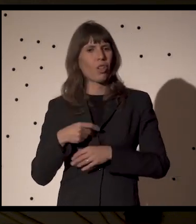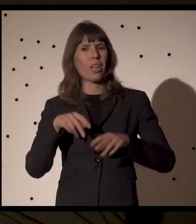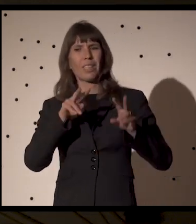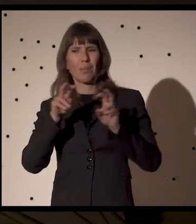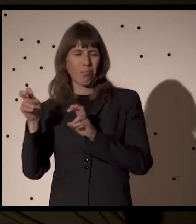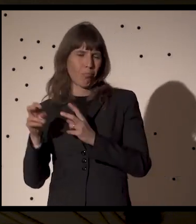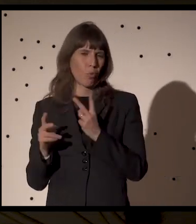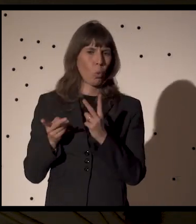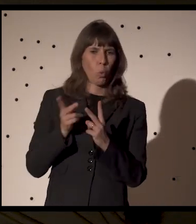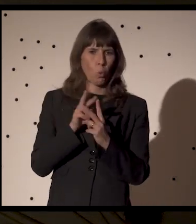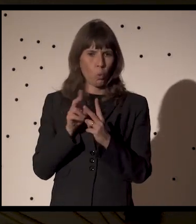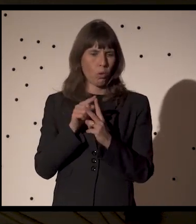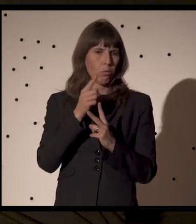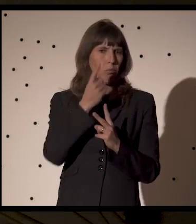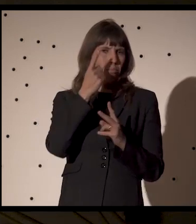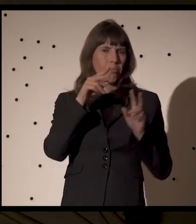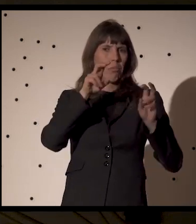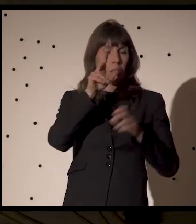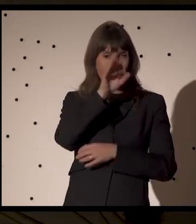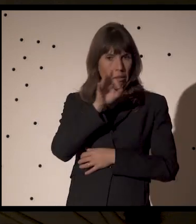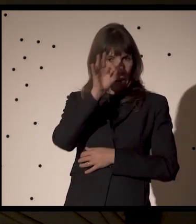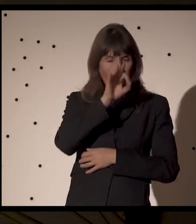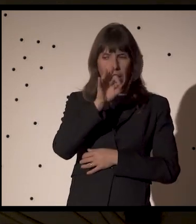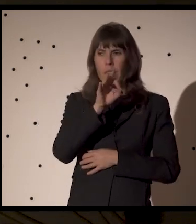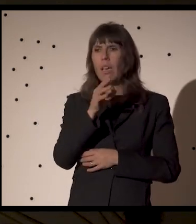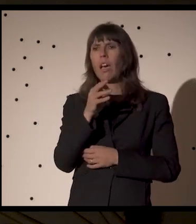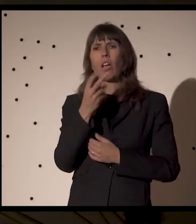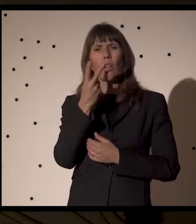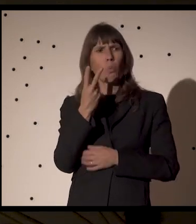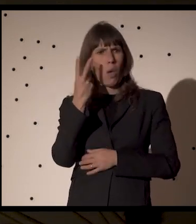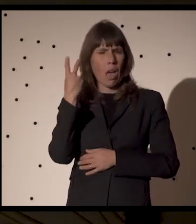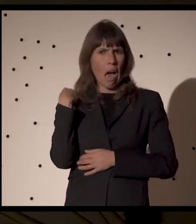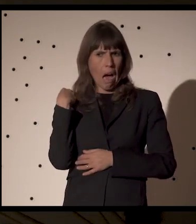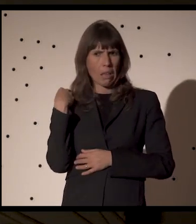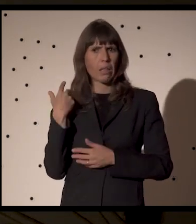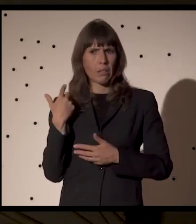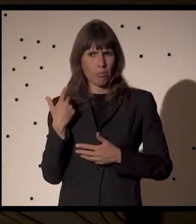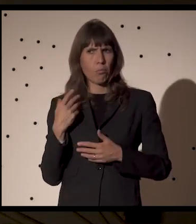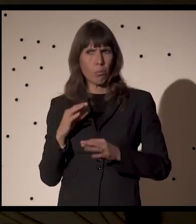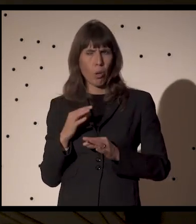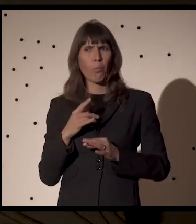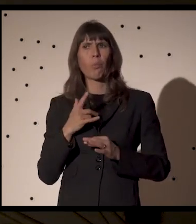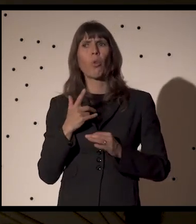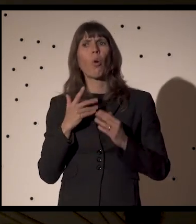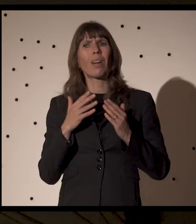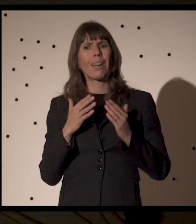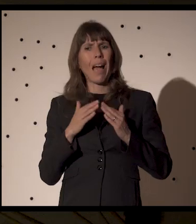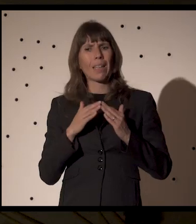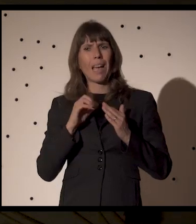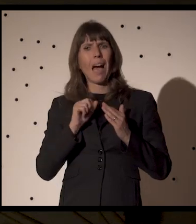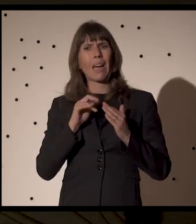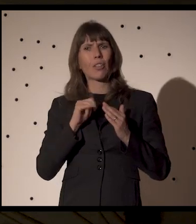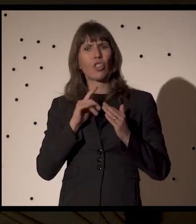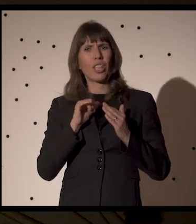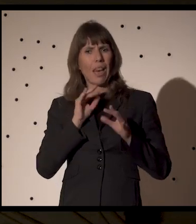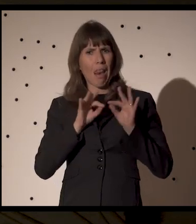of extension che abbiamo già rimesso in scena due stagioni fa per la cura di casa d'argilla e un secondo lavoro